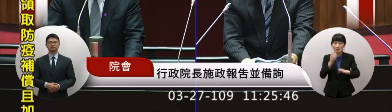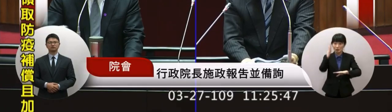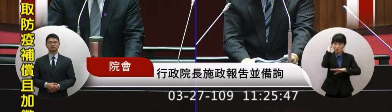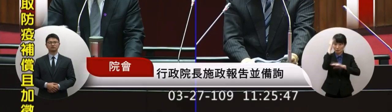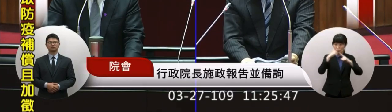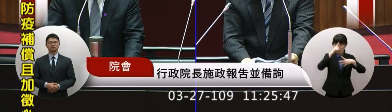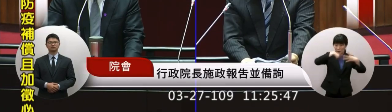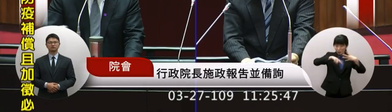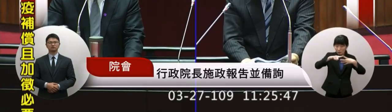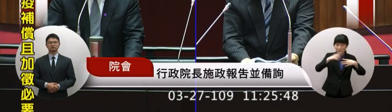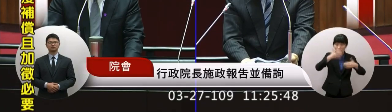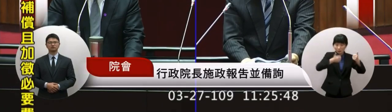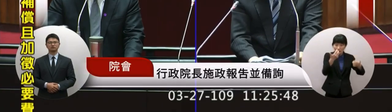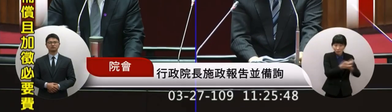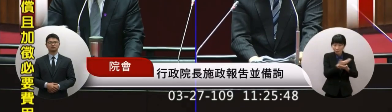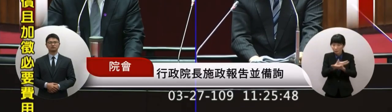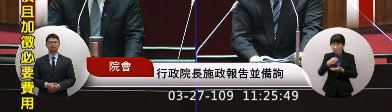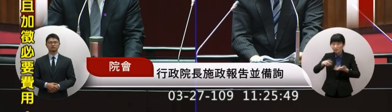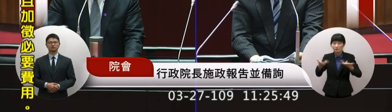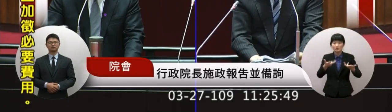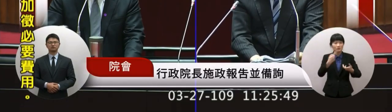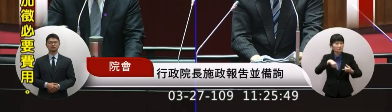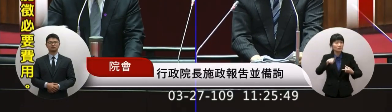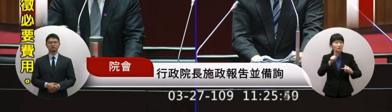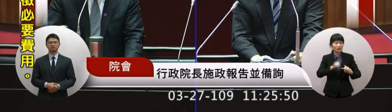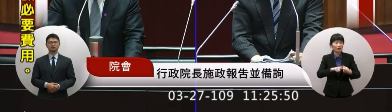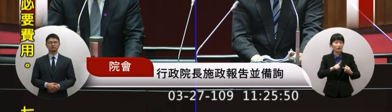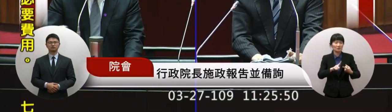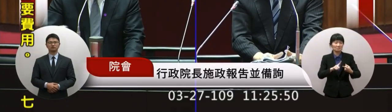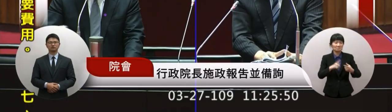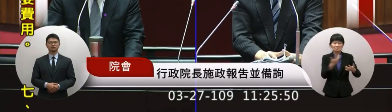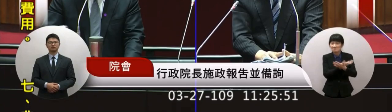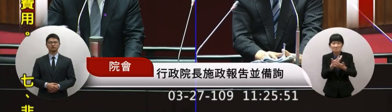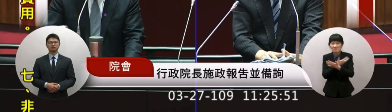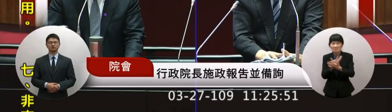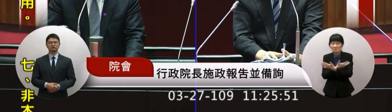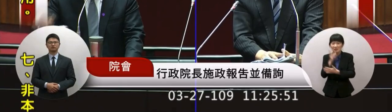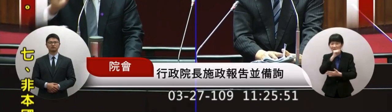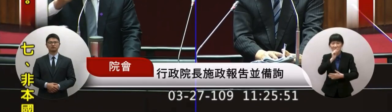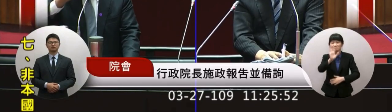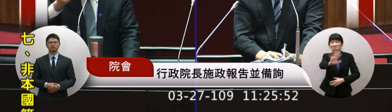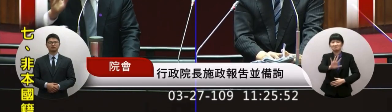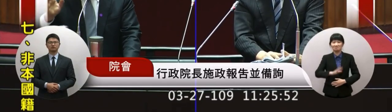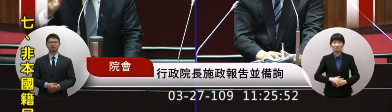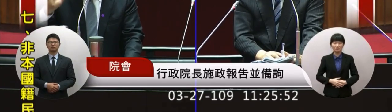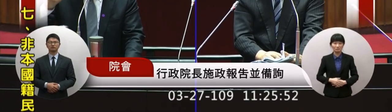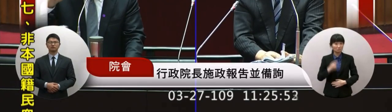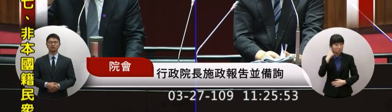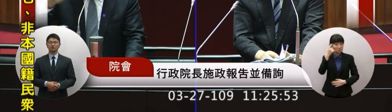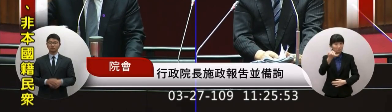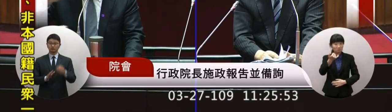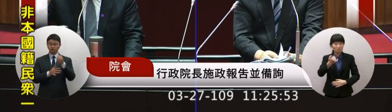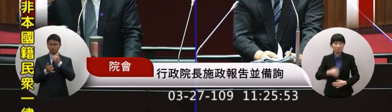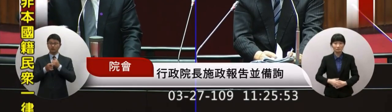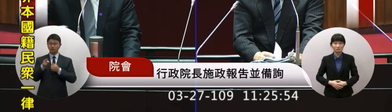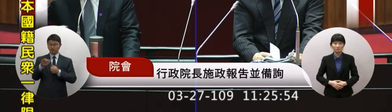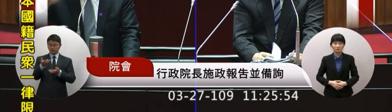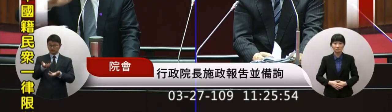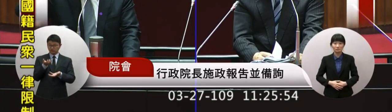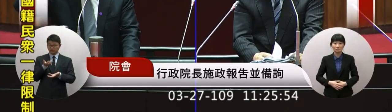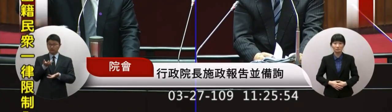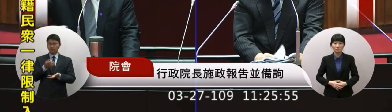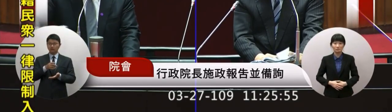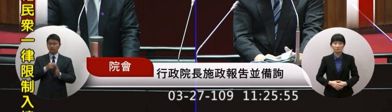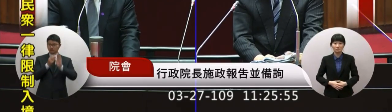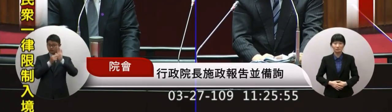事更动，我认为说应该尽量避免，你认为呢？ 喂，委员，你那刚才那些讲